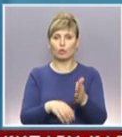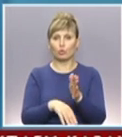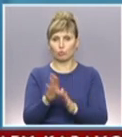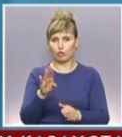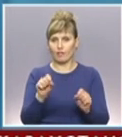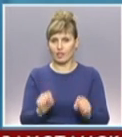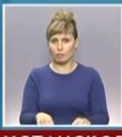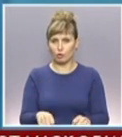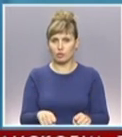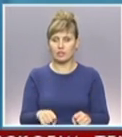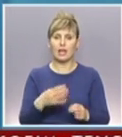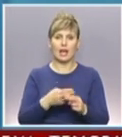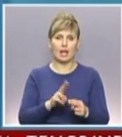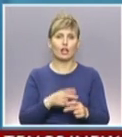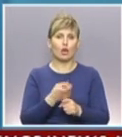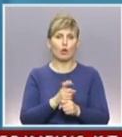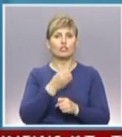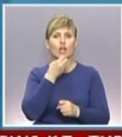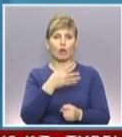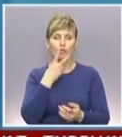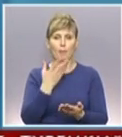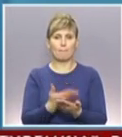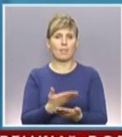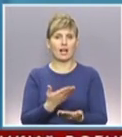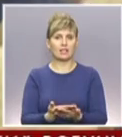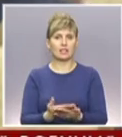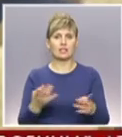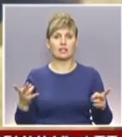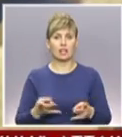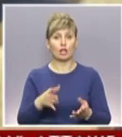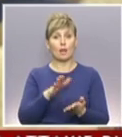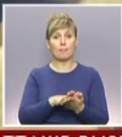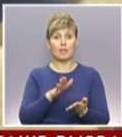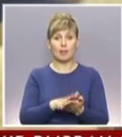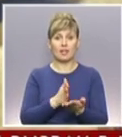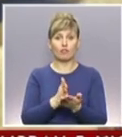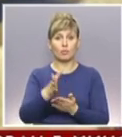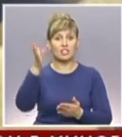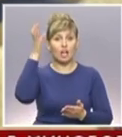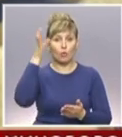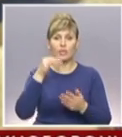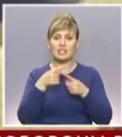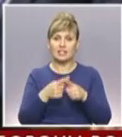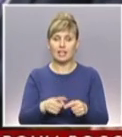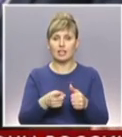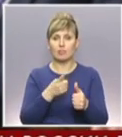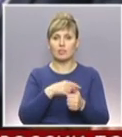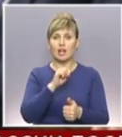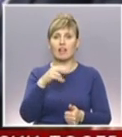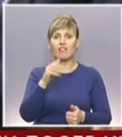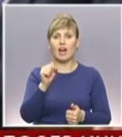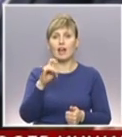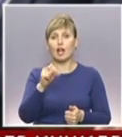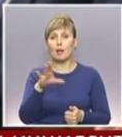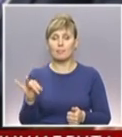возможность улучшилась. Это очень хороший показатель, и это надо. Премия в области науки и техники имени Аль-Фараби